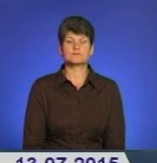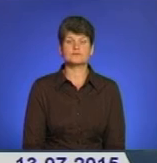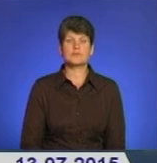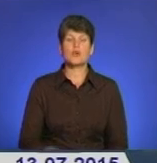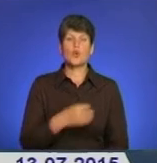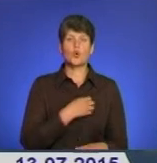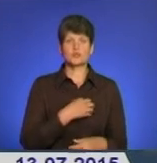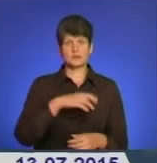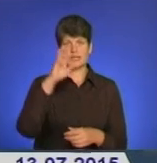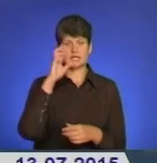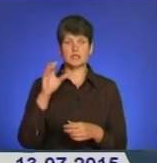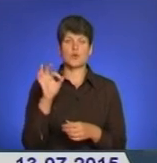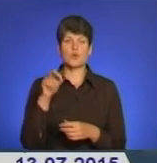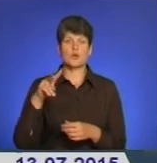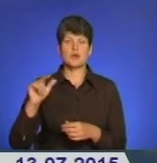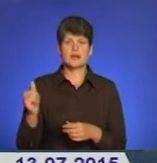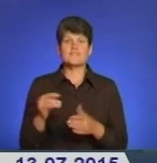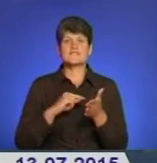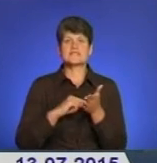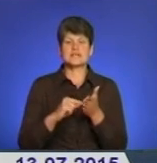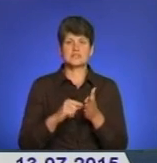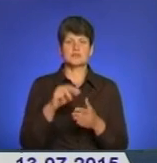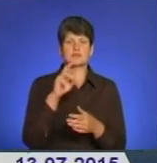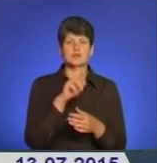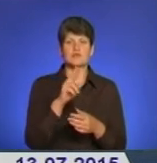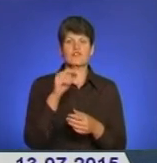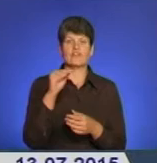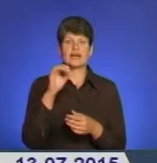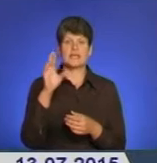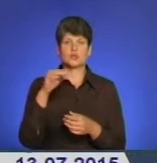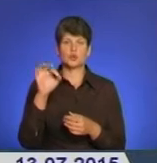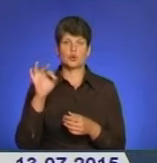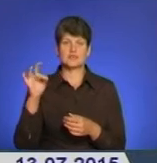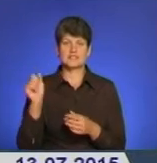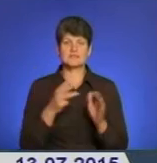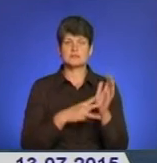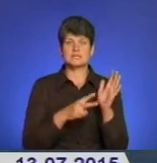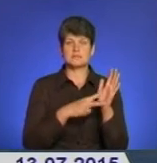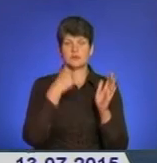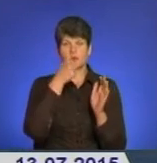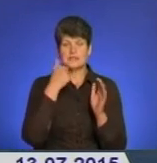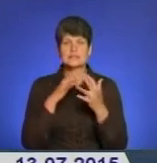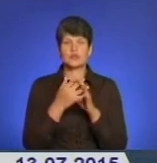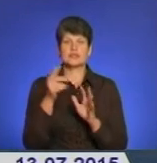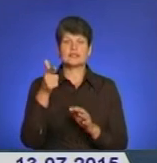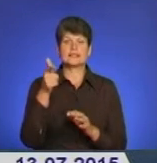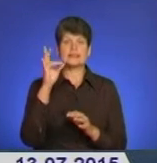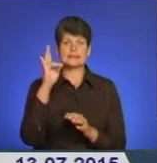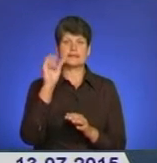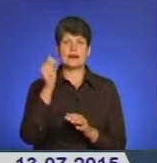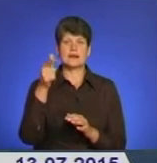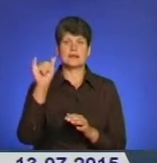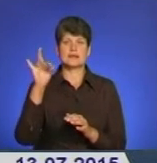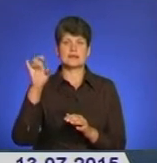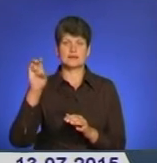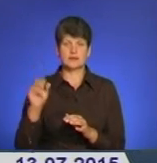Орденом княгині Ольги третього ступеня відзначили Мирославу Кіндратівну Федорців. 87-річна жителька села Нагірянка Чортківського району,